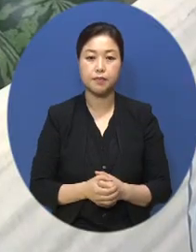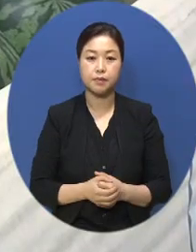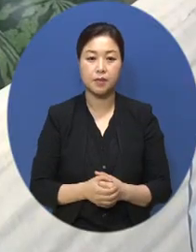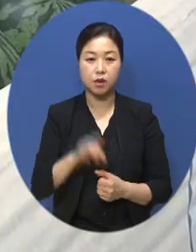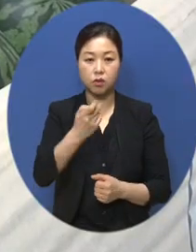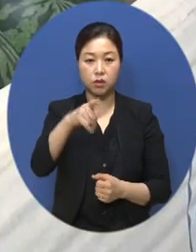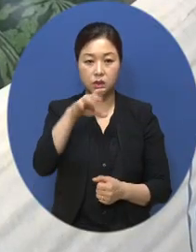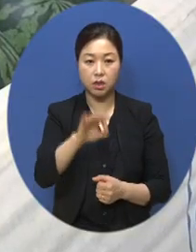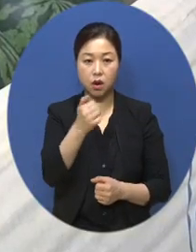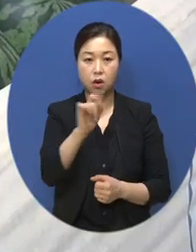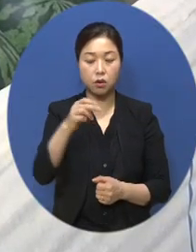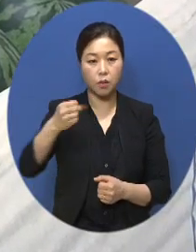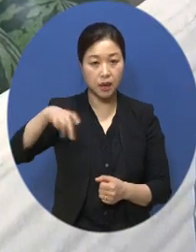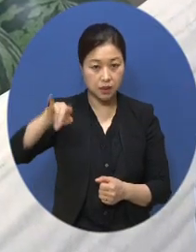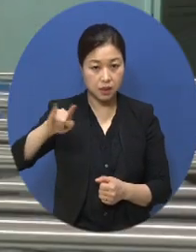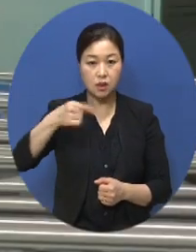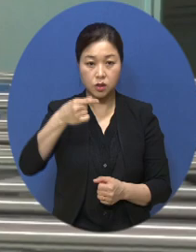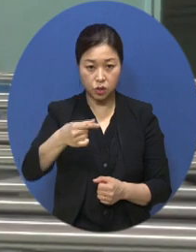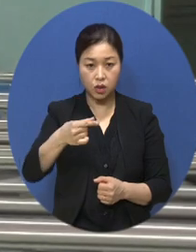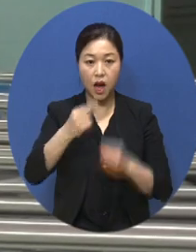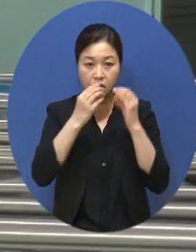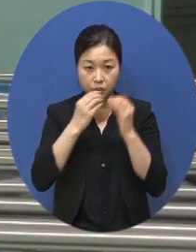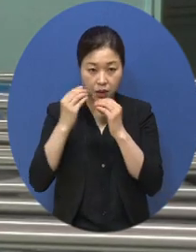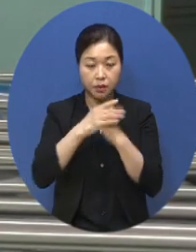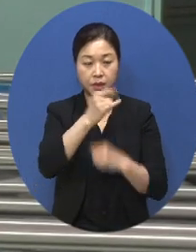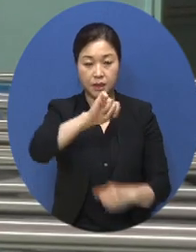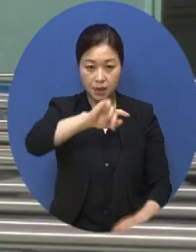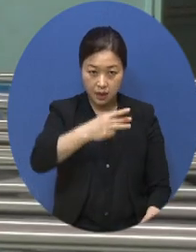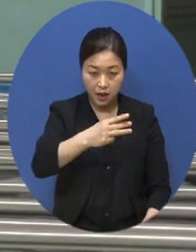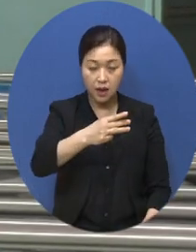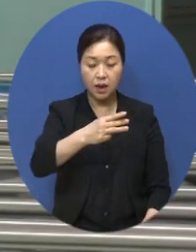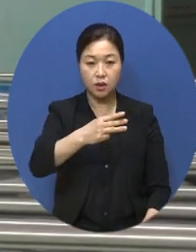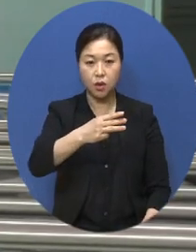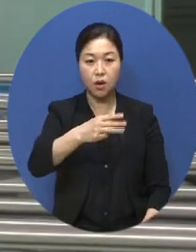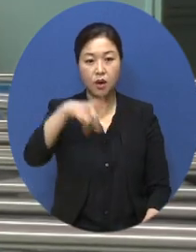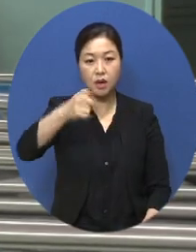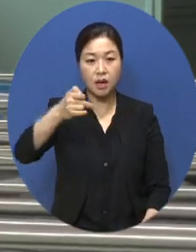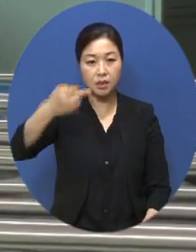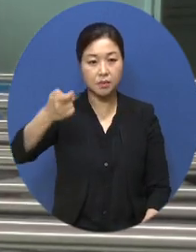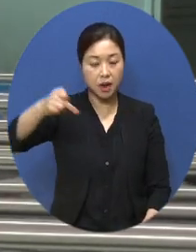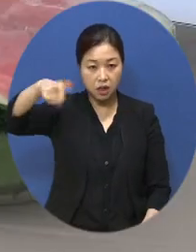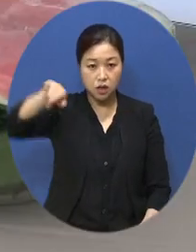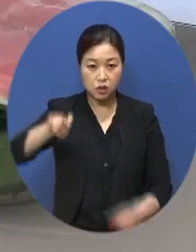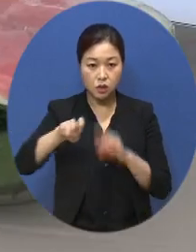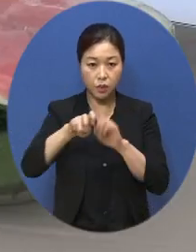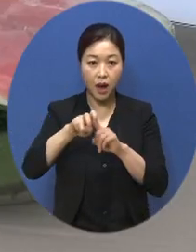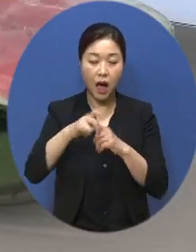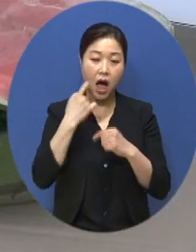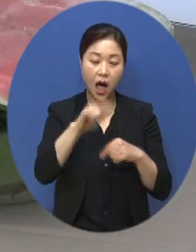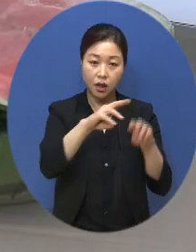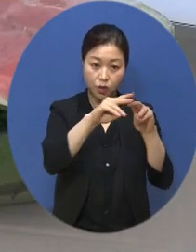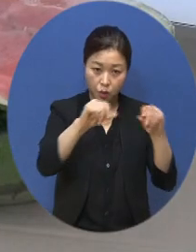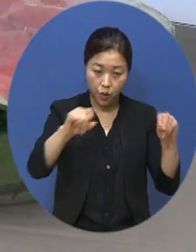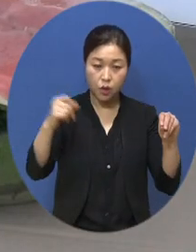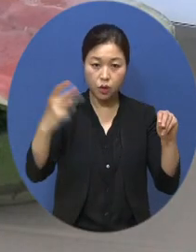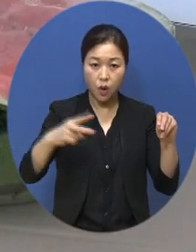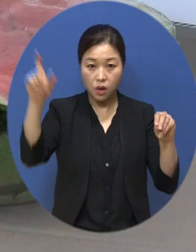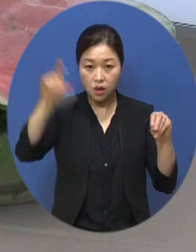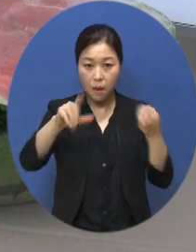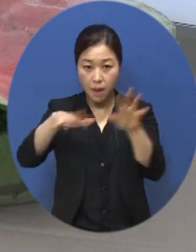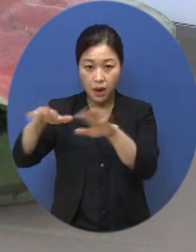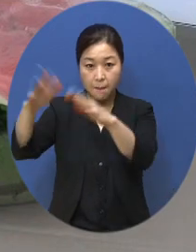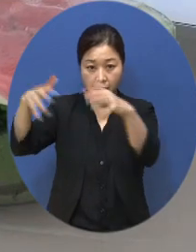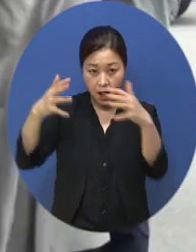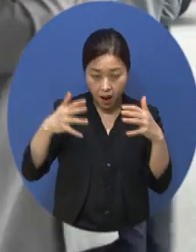고창 황토백이 쥐수박은 미네랄과 게르마늄이 풍부한 황토와 청정 서해안의 해풍을 맞고 자라 당도가 높고